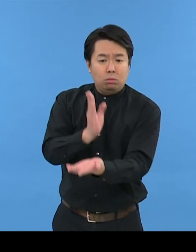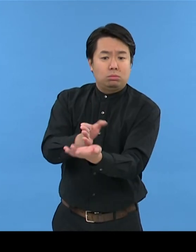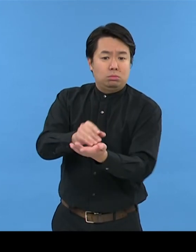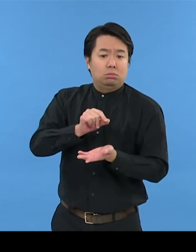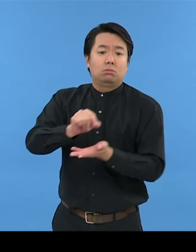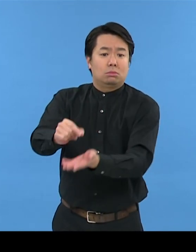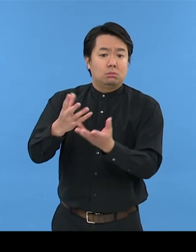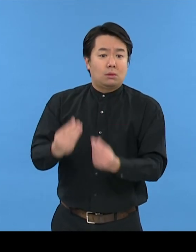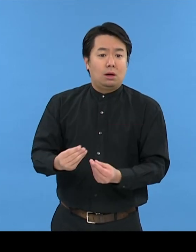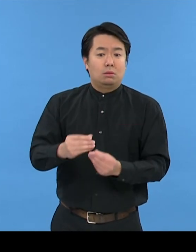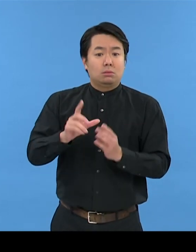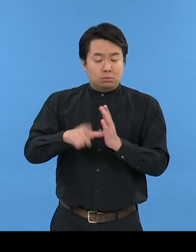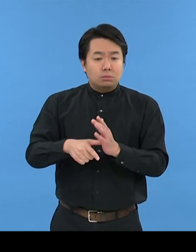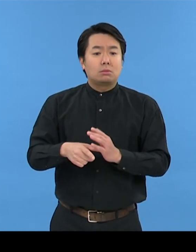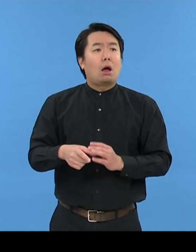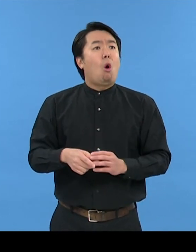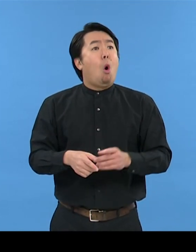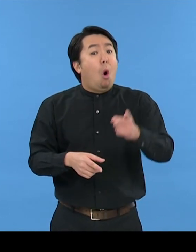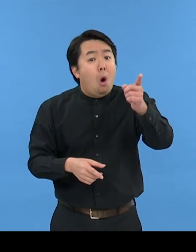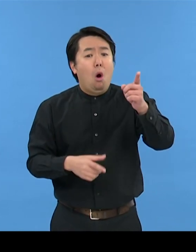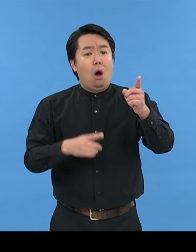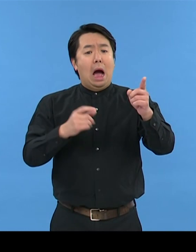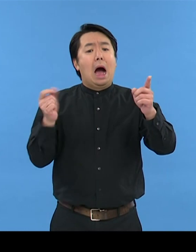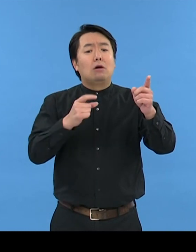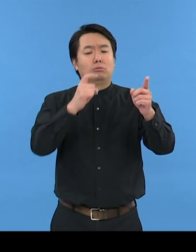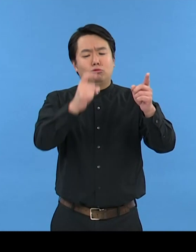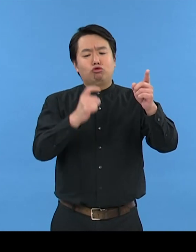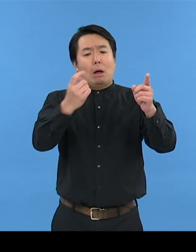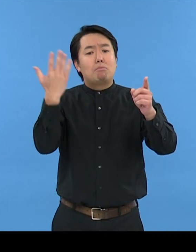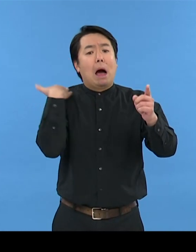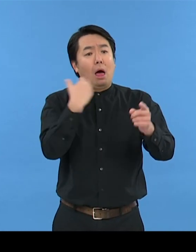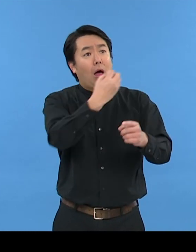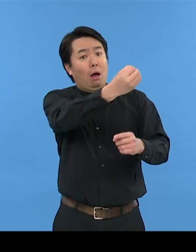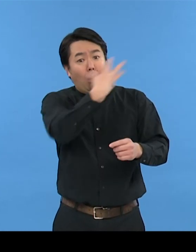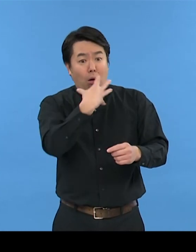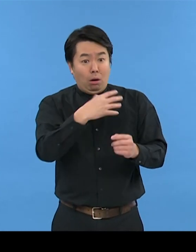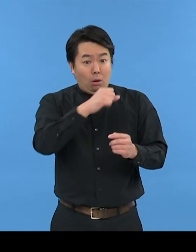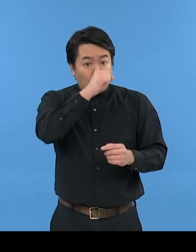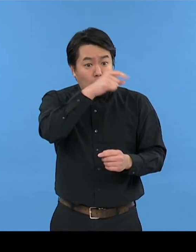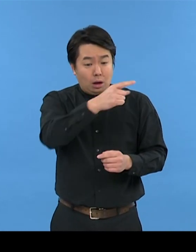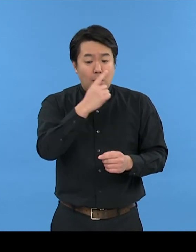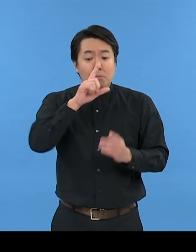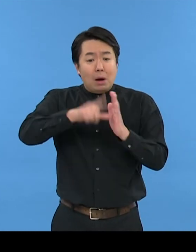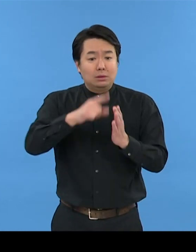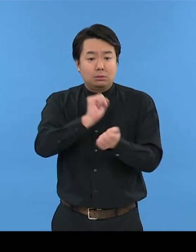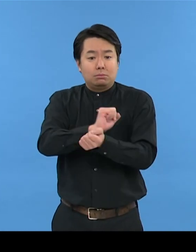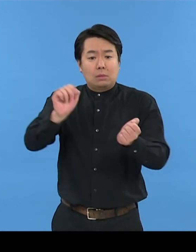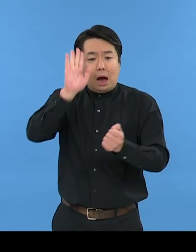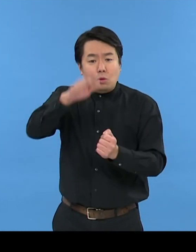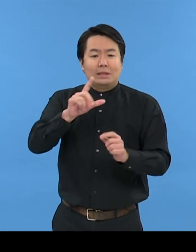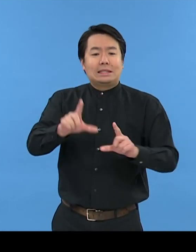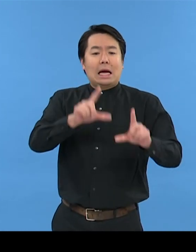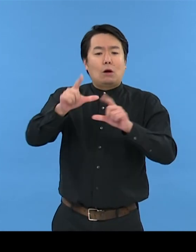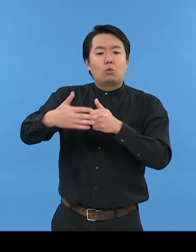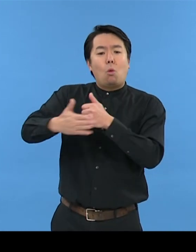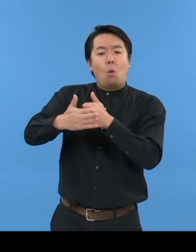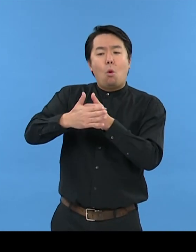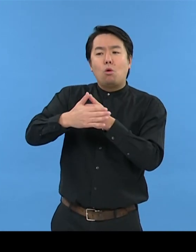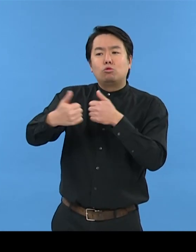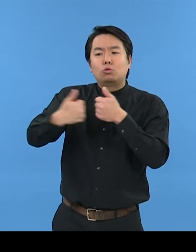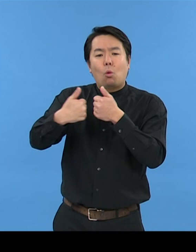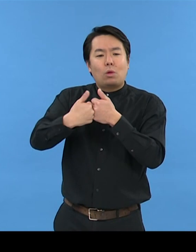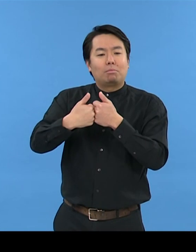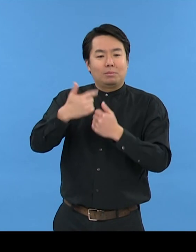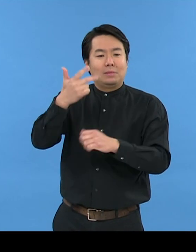やっとそれ10年ぐらい前に遅いといてくれたら出所した後生活保護の相談に市役所に行ったのに